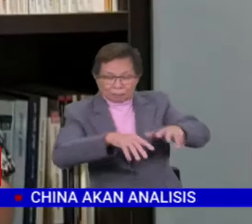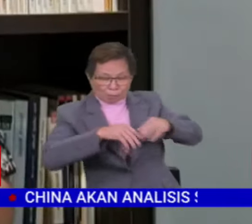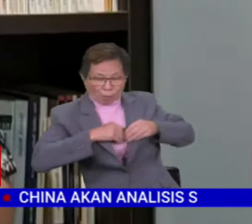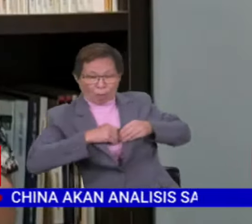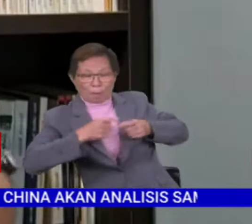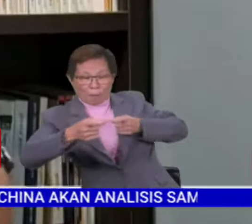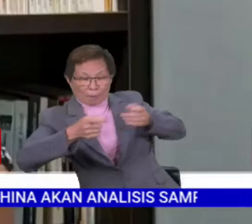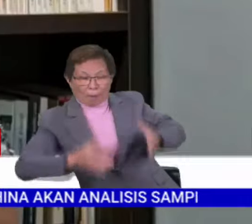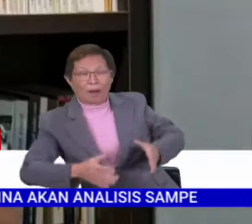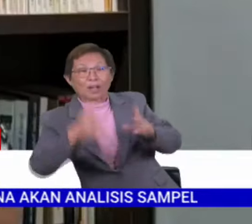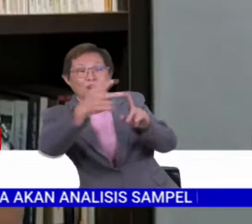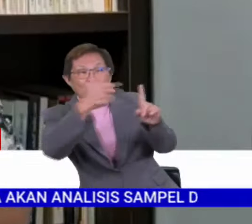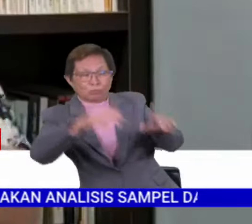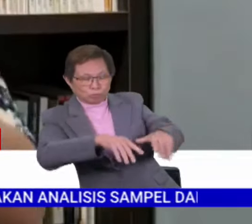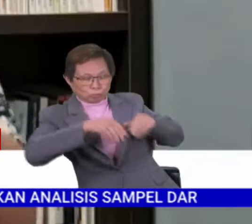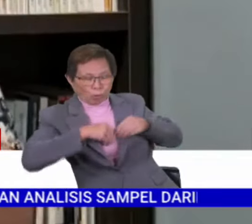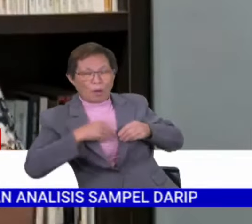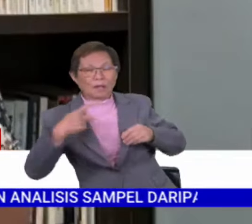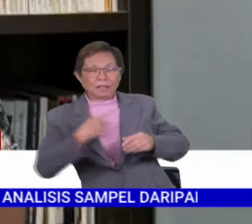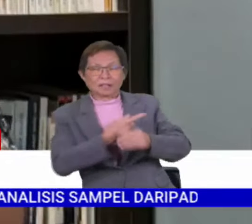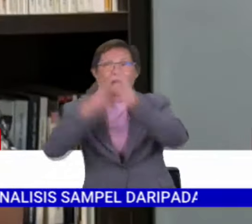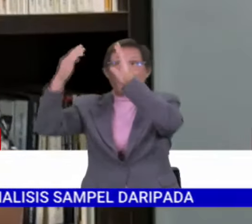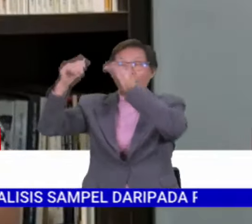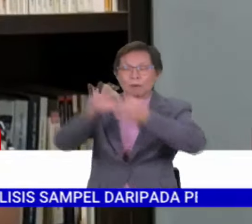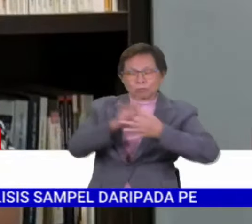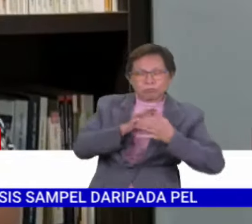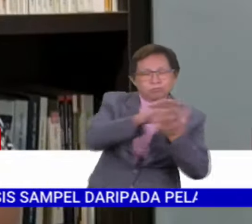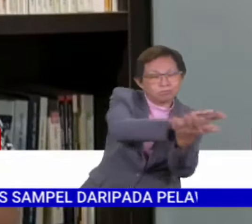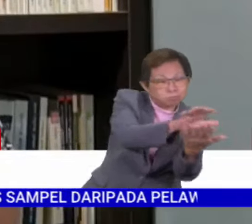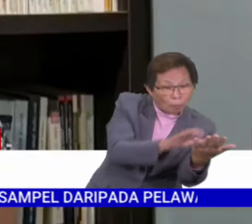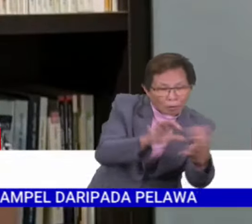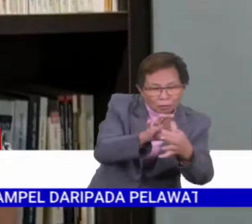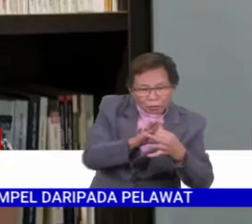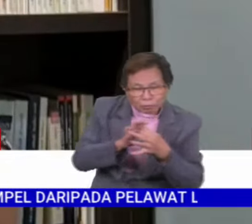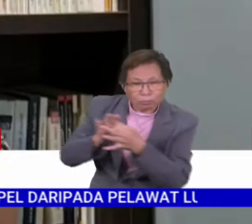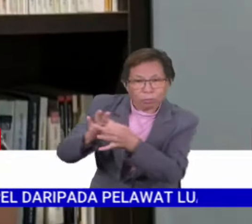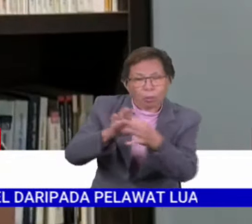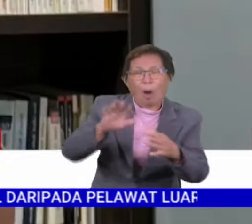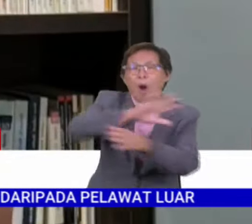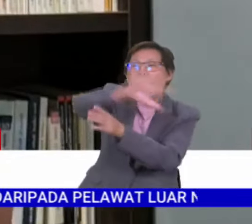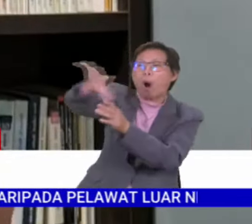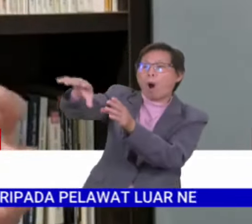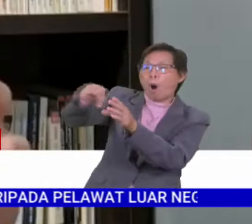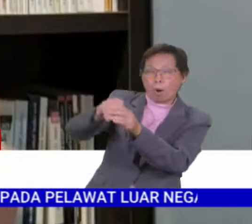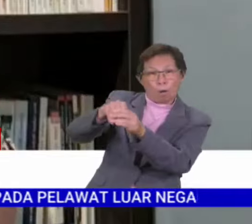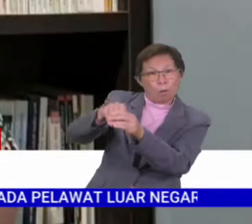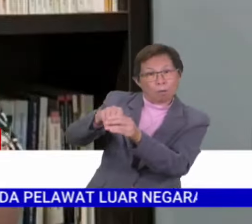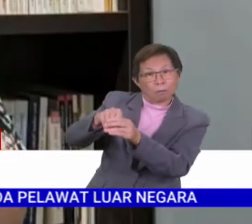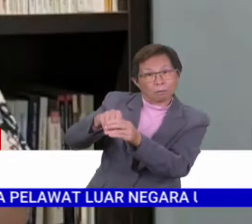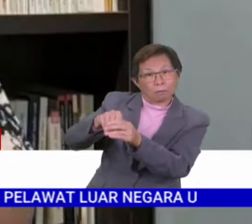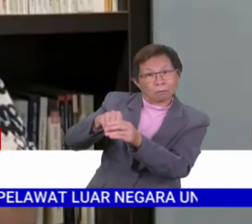pemerintah Indonesia, kita mengharapkan rangka kerjasama itu haruslah bersifat holistik dan